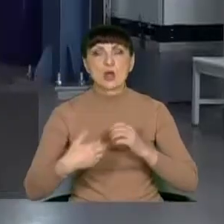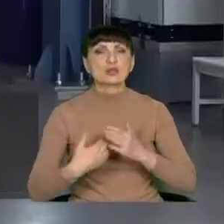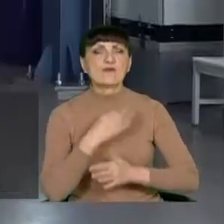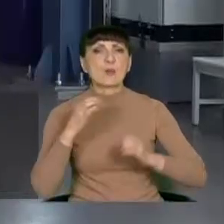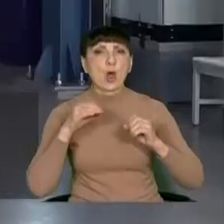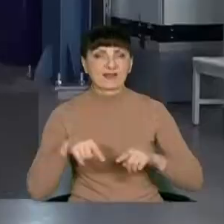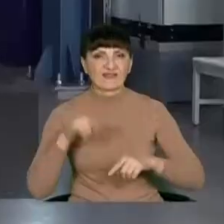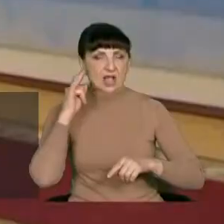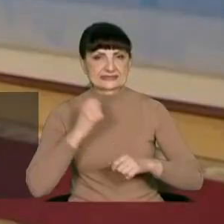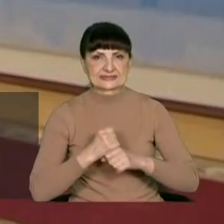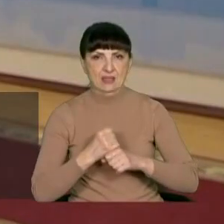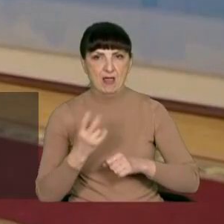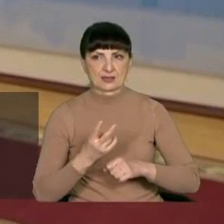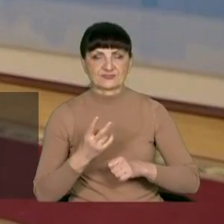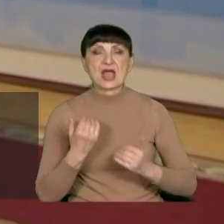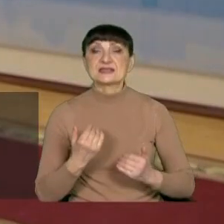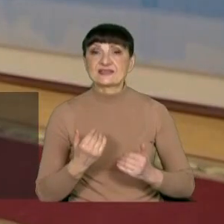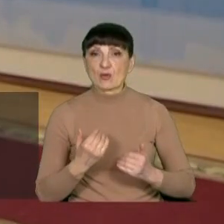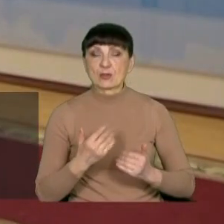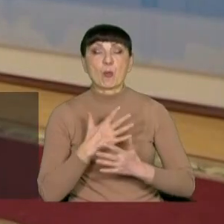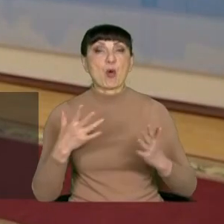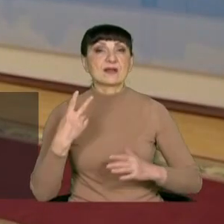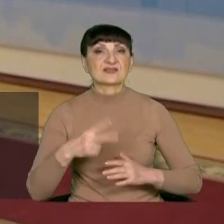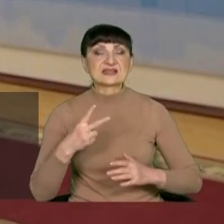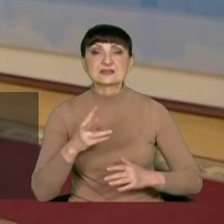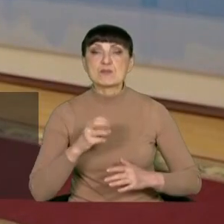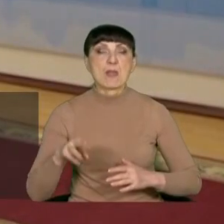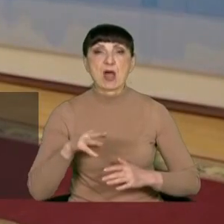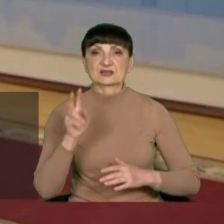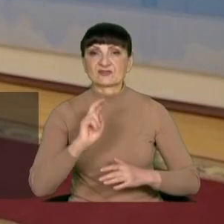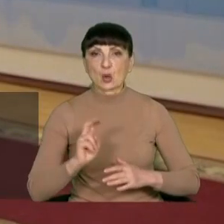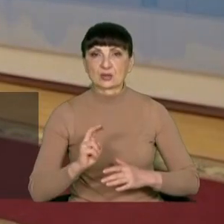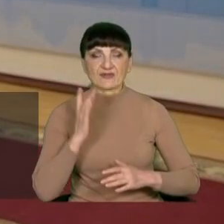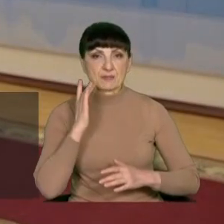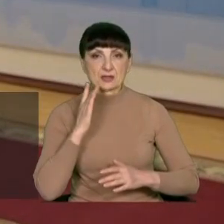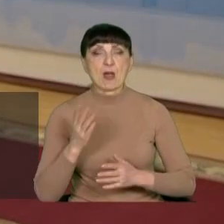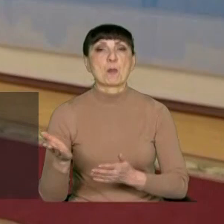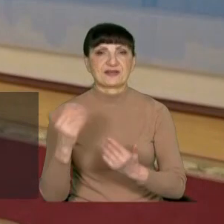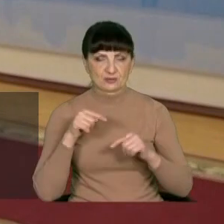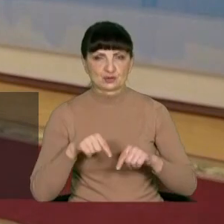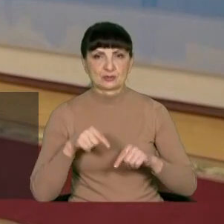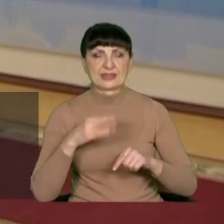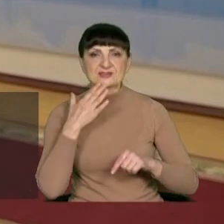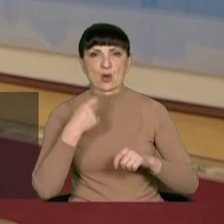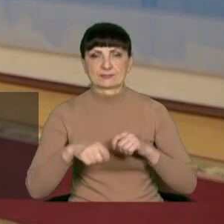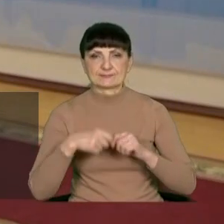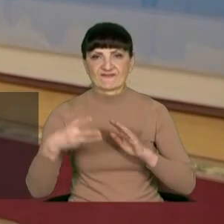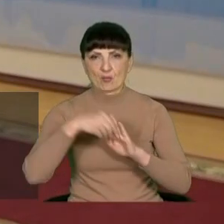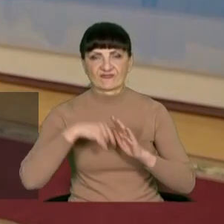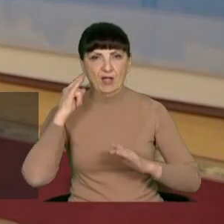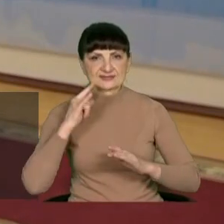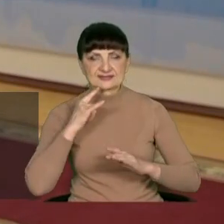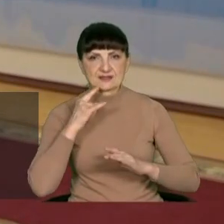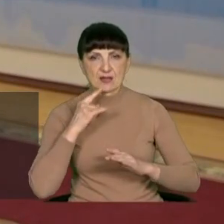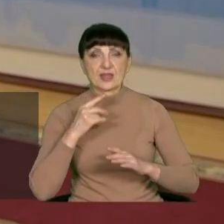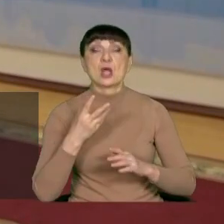проектов в республике. На сегодня более 20 миллиардов долларов США привлечены иностранные инвестиции. Помимо